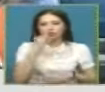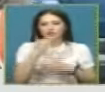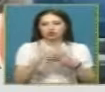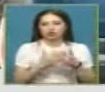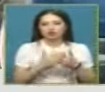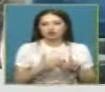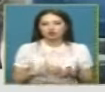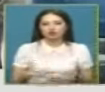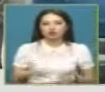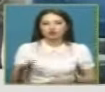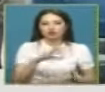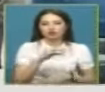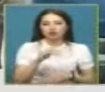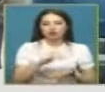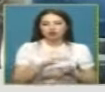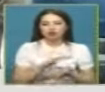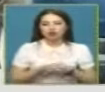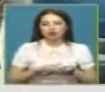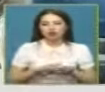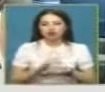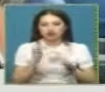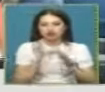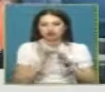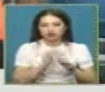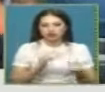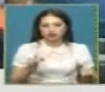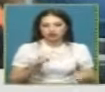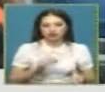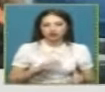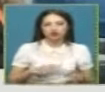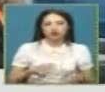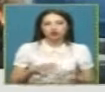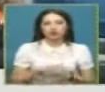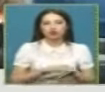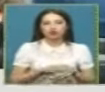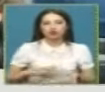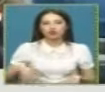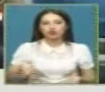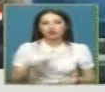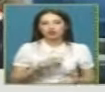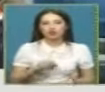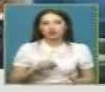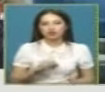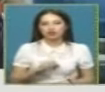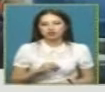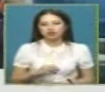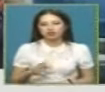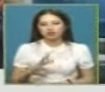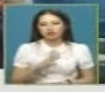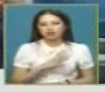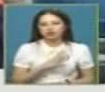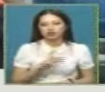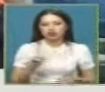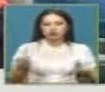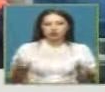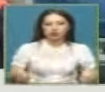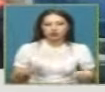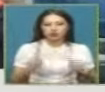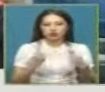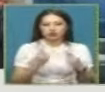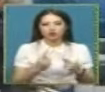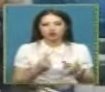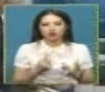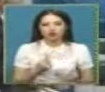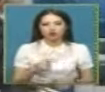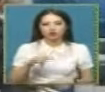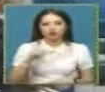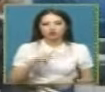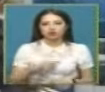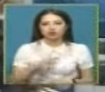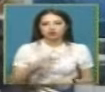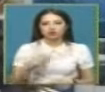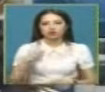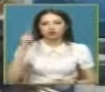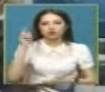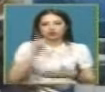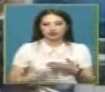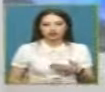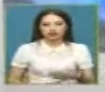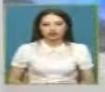елдің тыныштығы, халқымыздың осы республикамыз тұтас алғанда әлеуметтік экономикалық дамуына осы біз сенімдіміз.